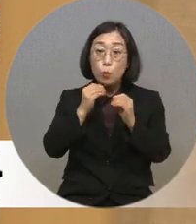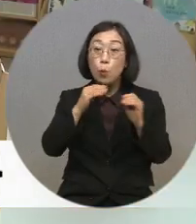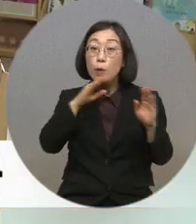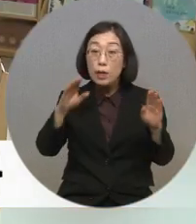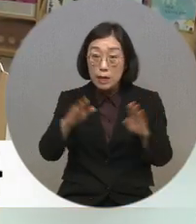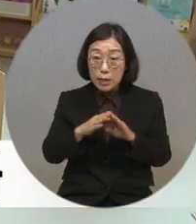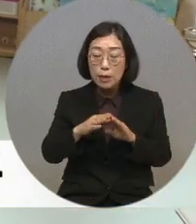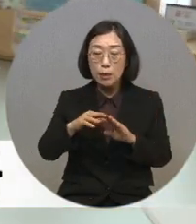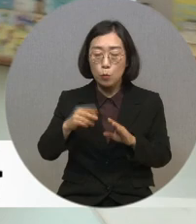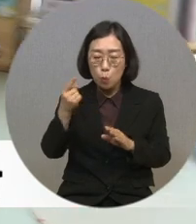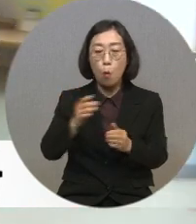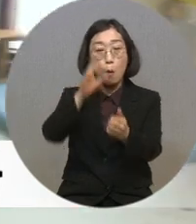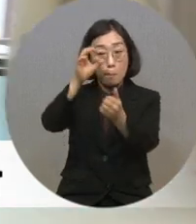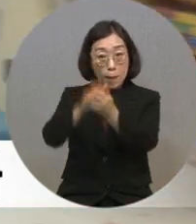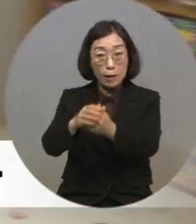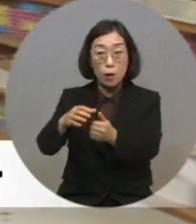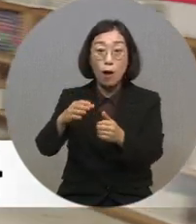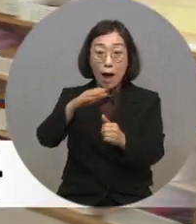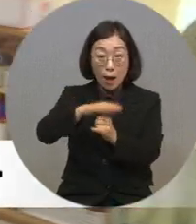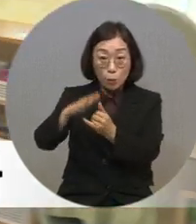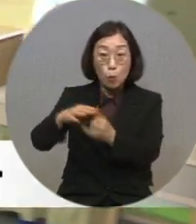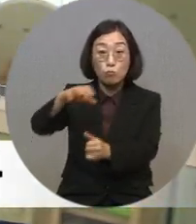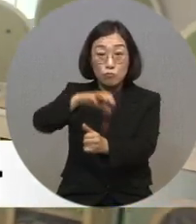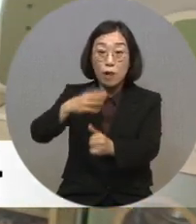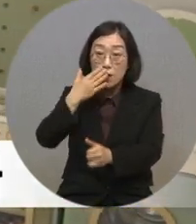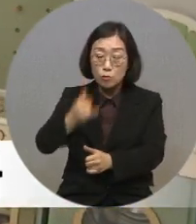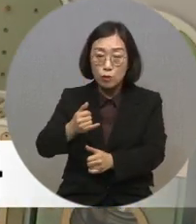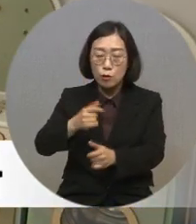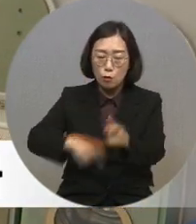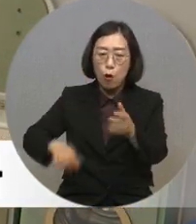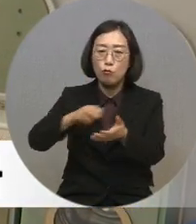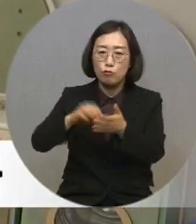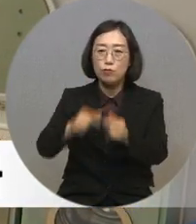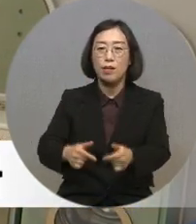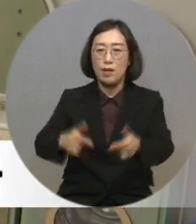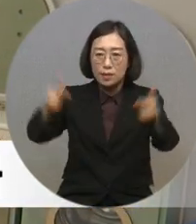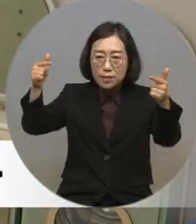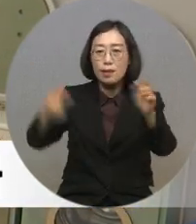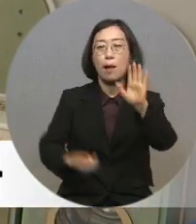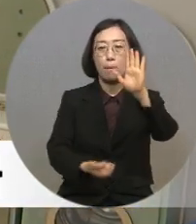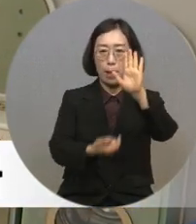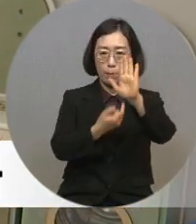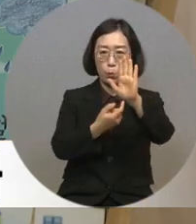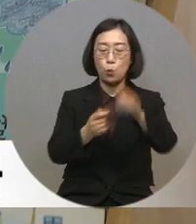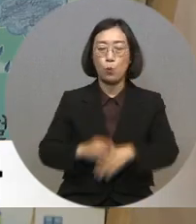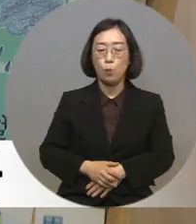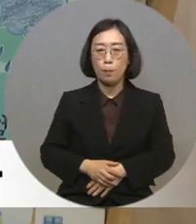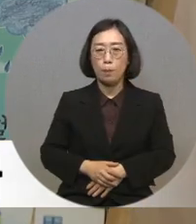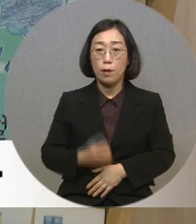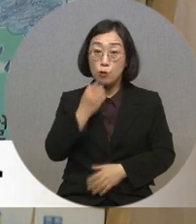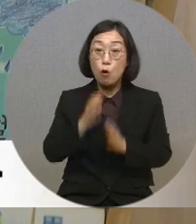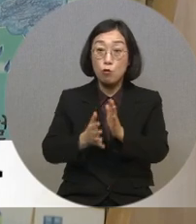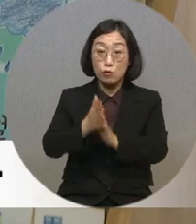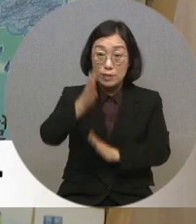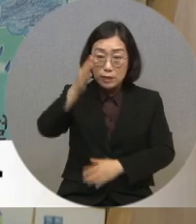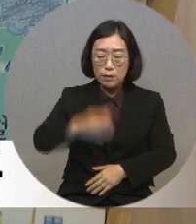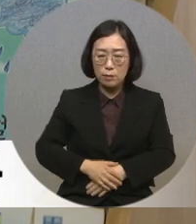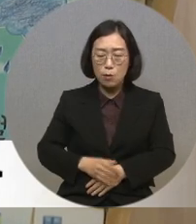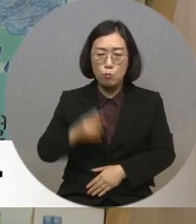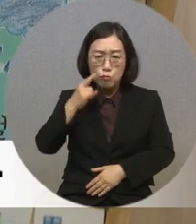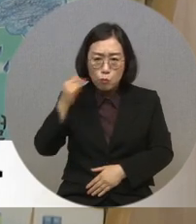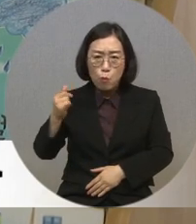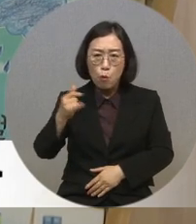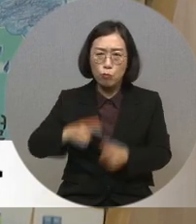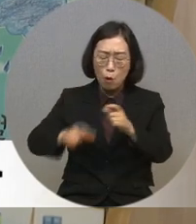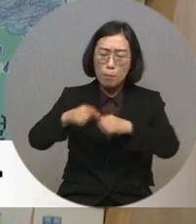있는 서울형 긴급 틈세 보육 3종 서비스를 확대한다고 밝혔습니다시는 양육자들의 높은 호응과